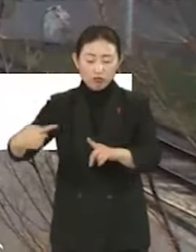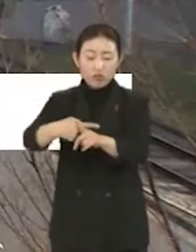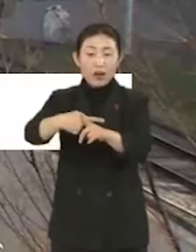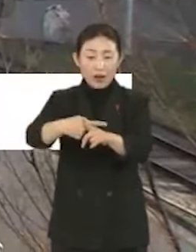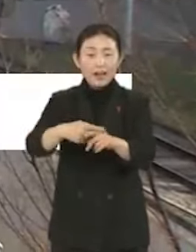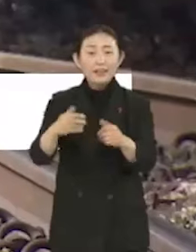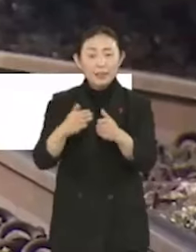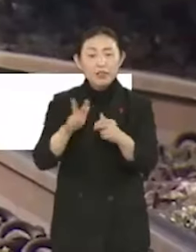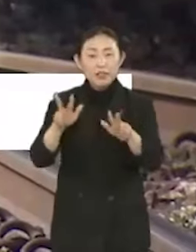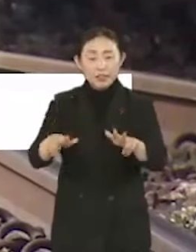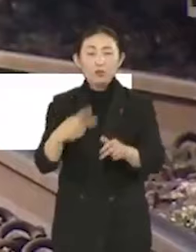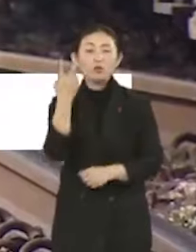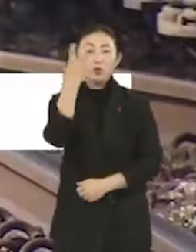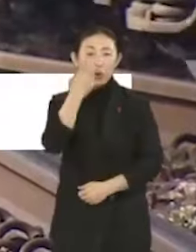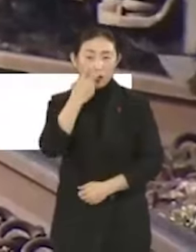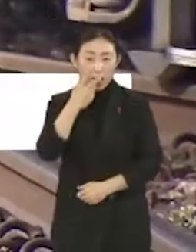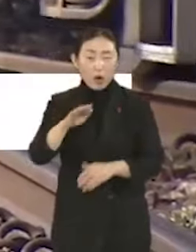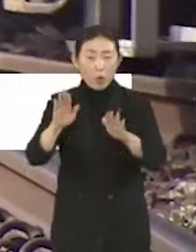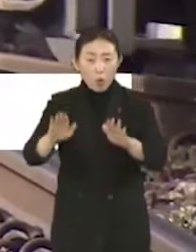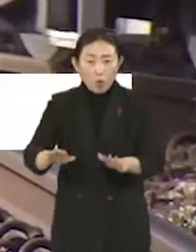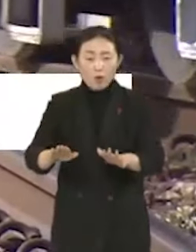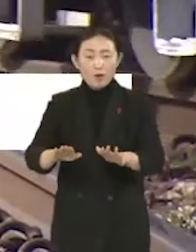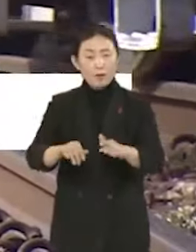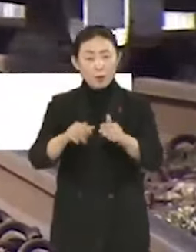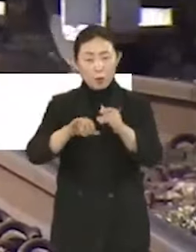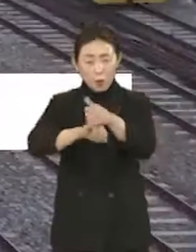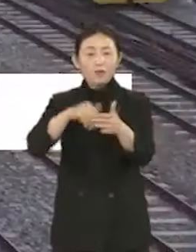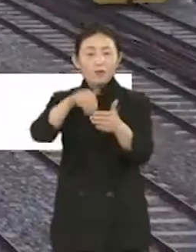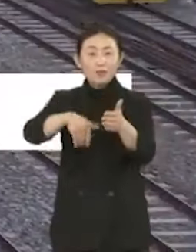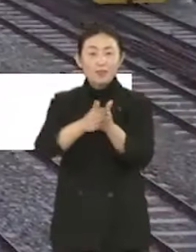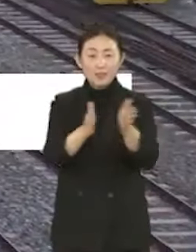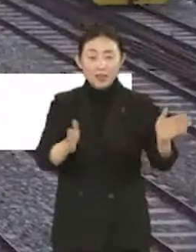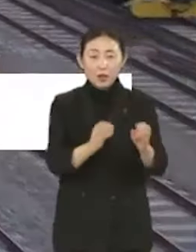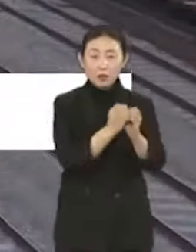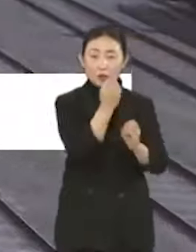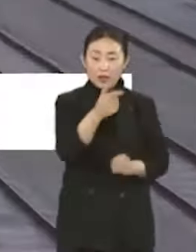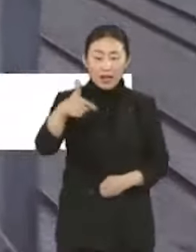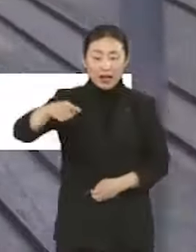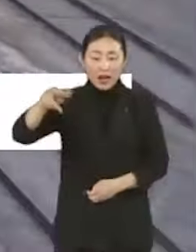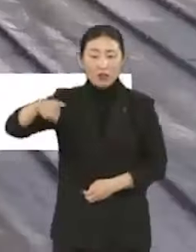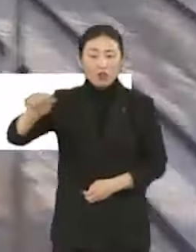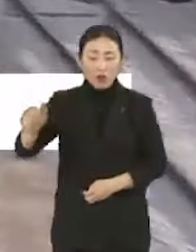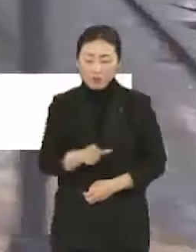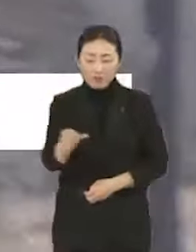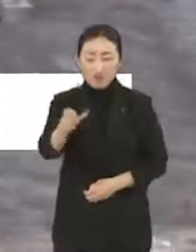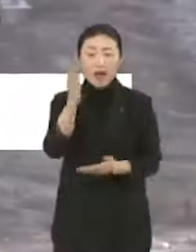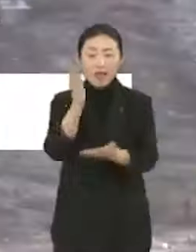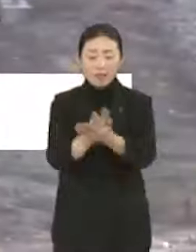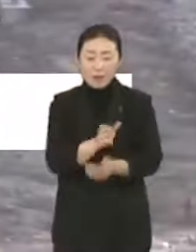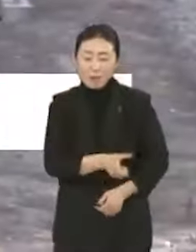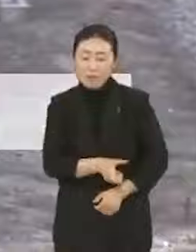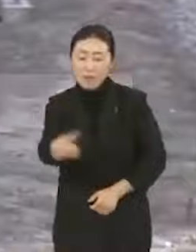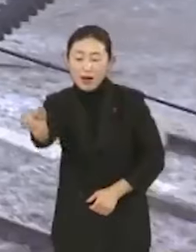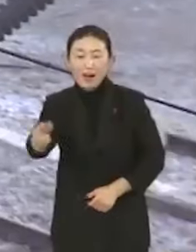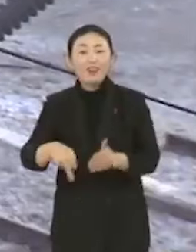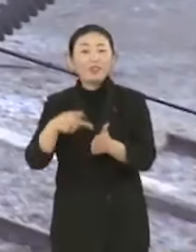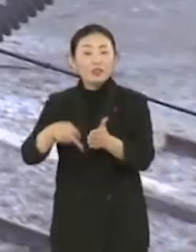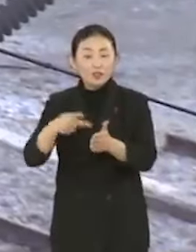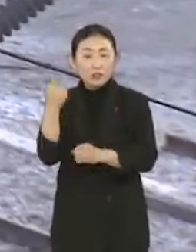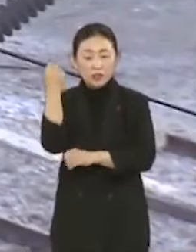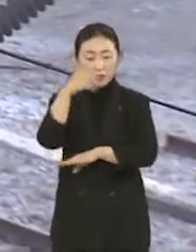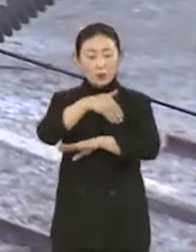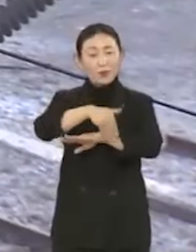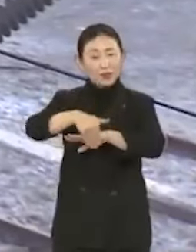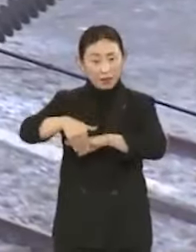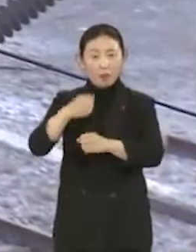예측 재조사 중인데 올해 착공이 목표입니다. 논산에서 가수원 호남선 철도 고속화 사업도 이달 중 기본